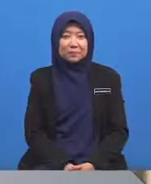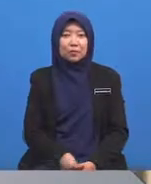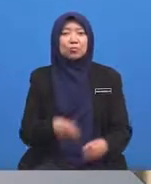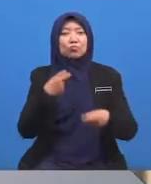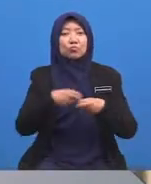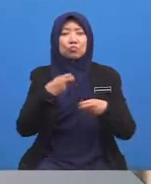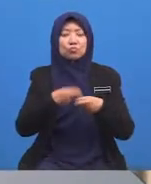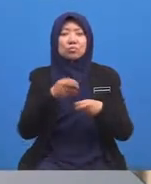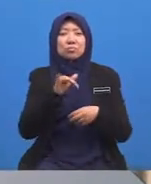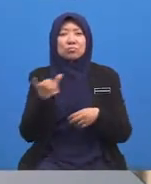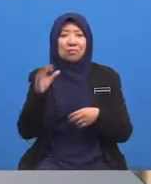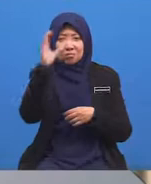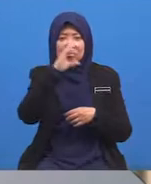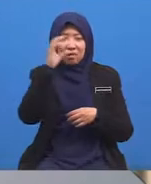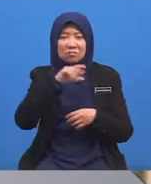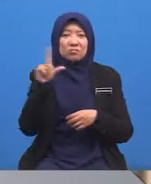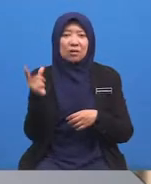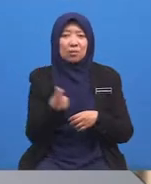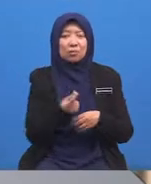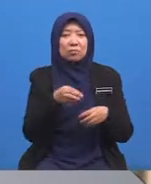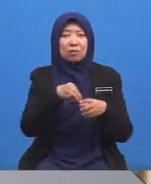Susahnya nak mencari jarum dalam pasir ini.